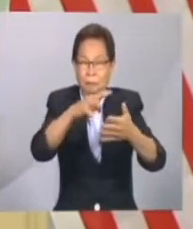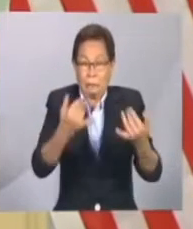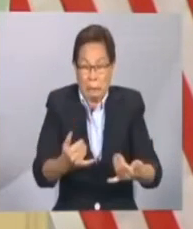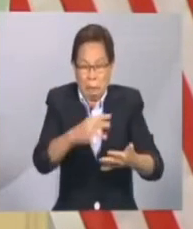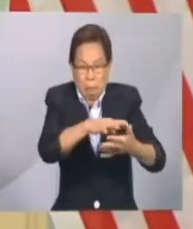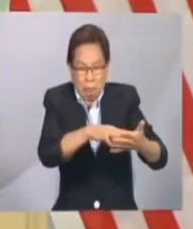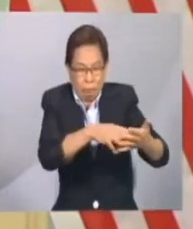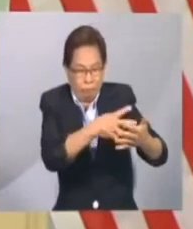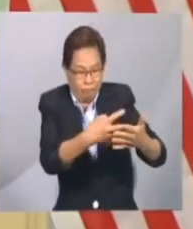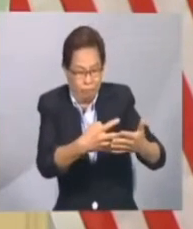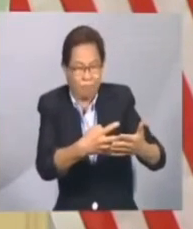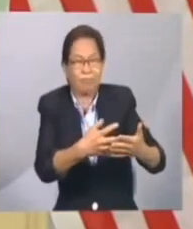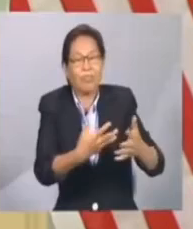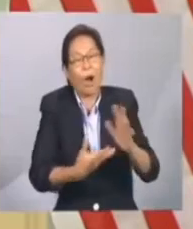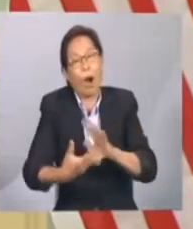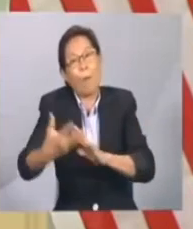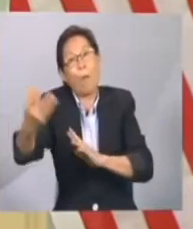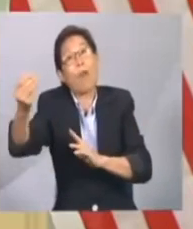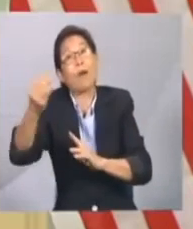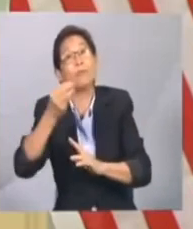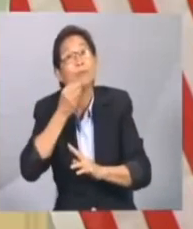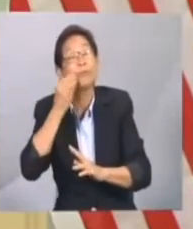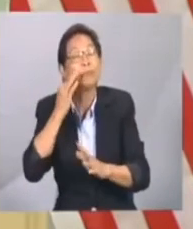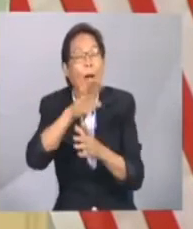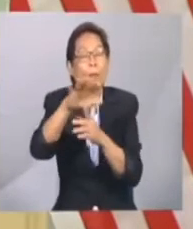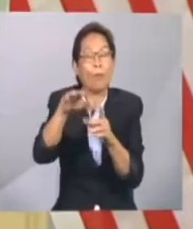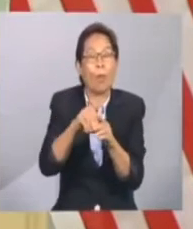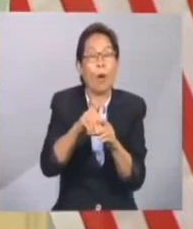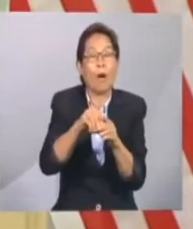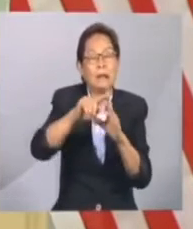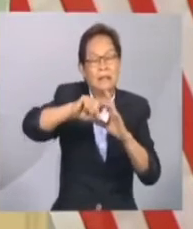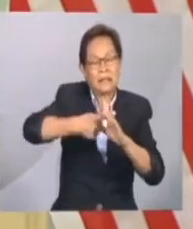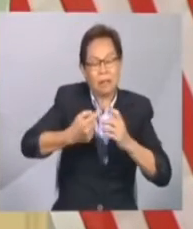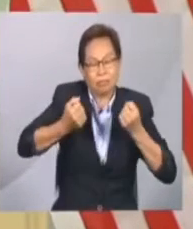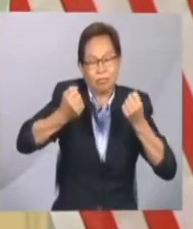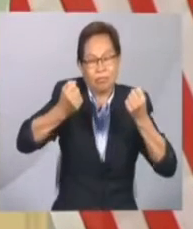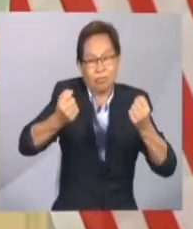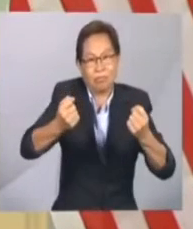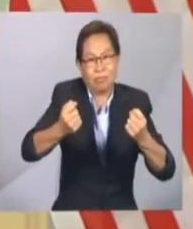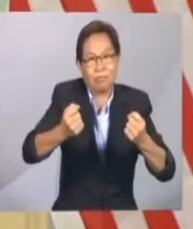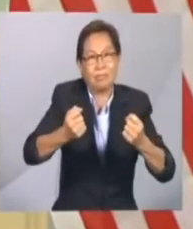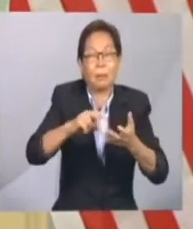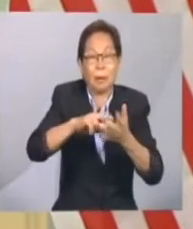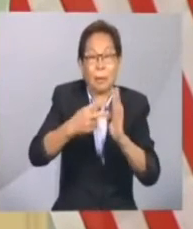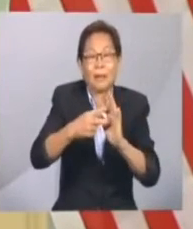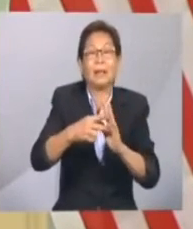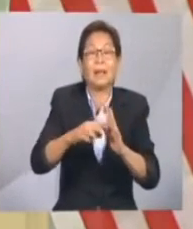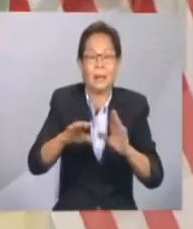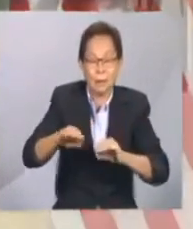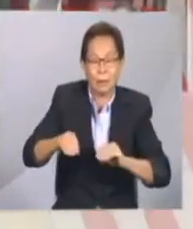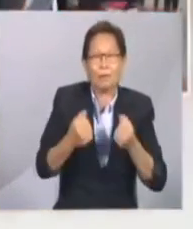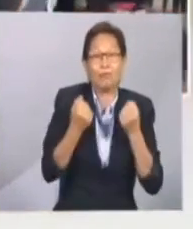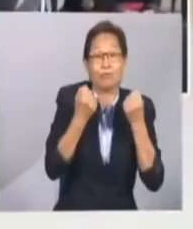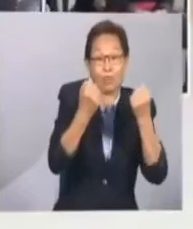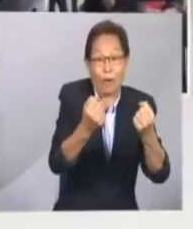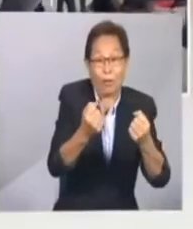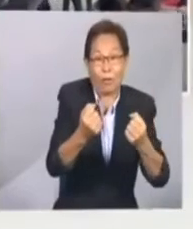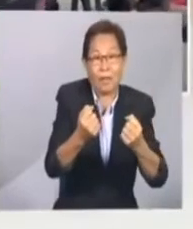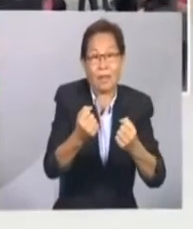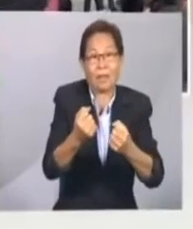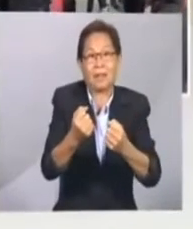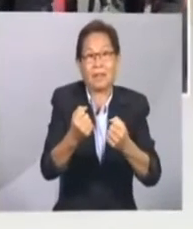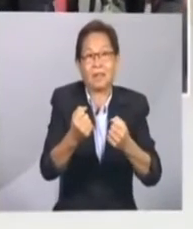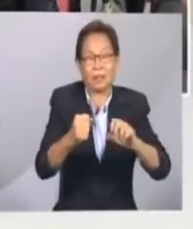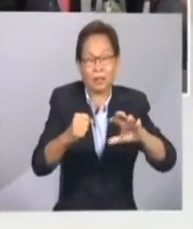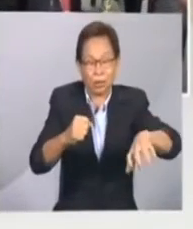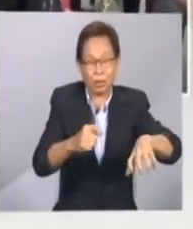dijadualkan untuk pulang yang melibatkan pergerakan intrazon, iaitu di